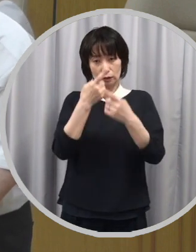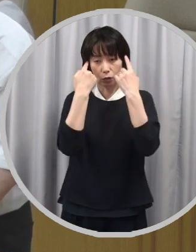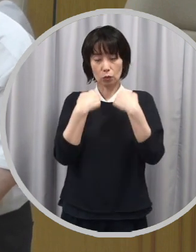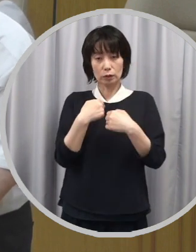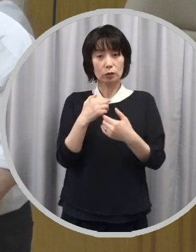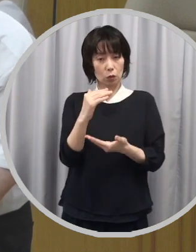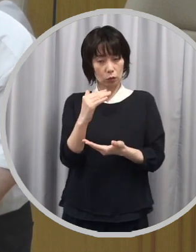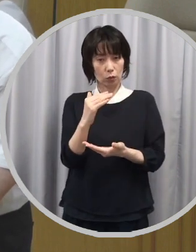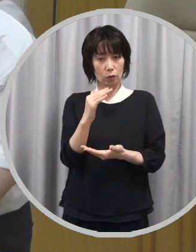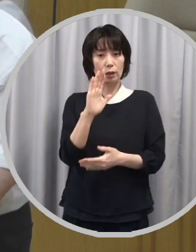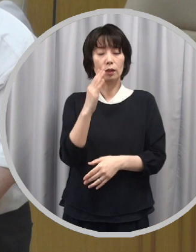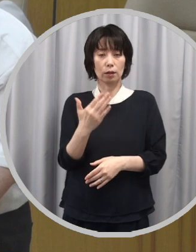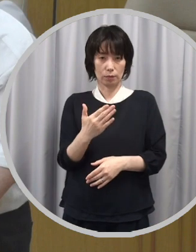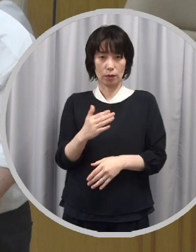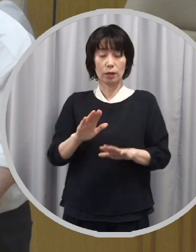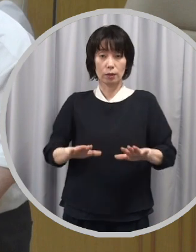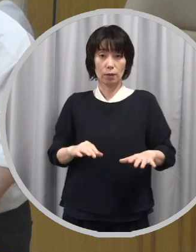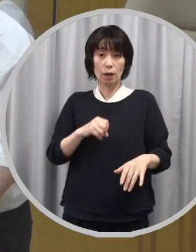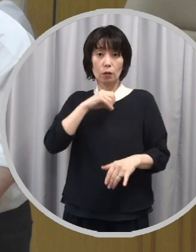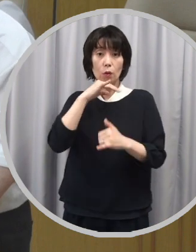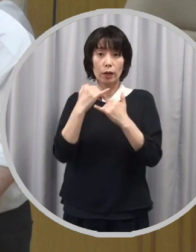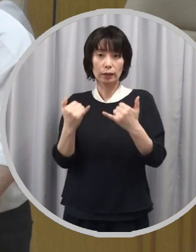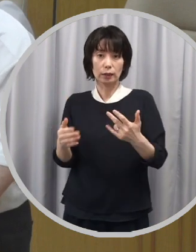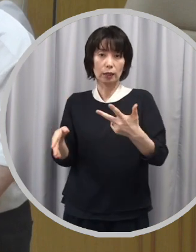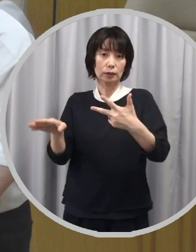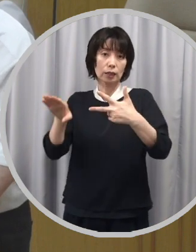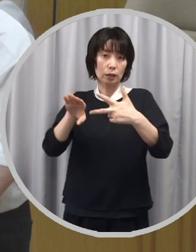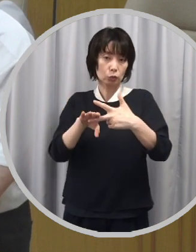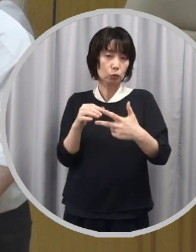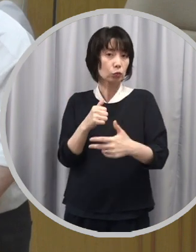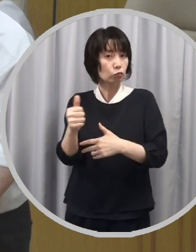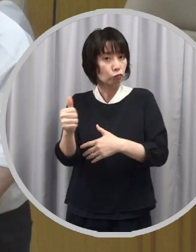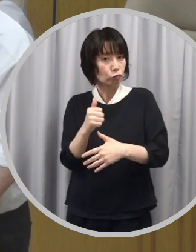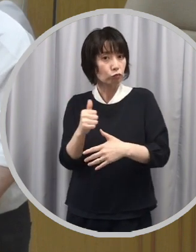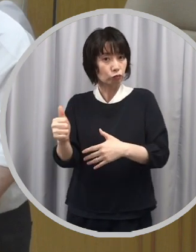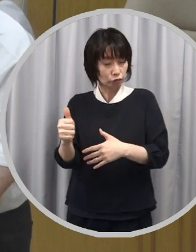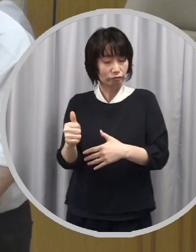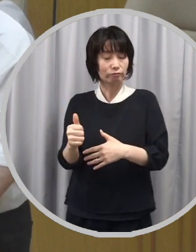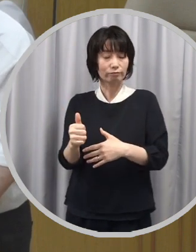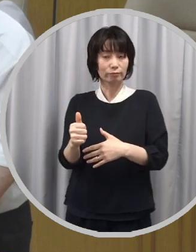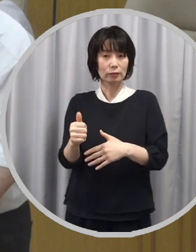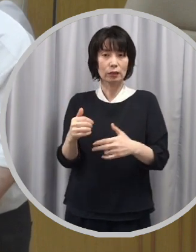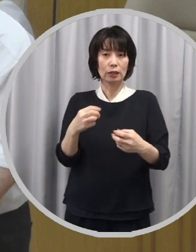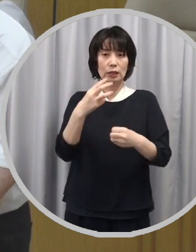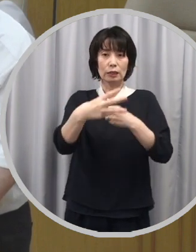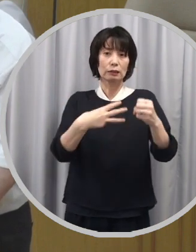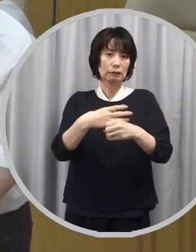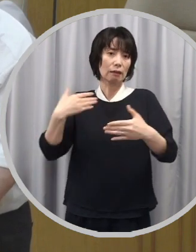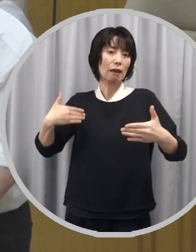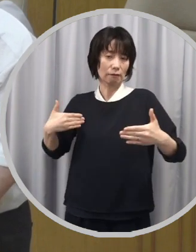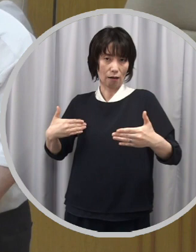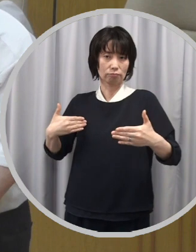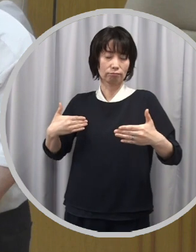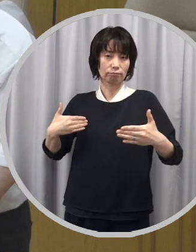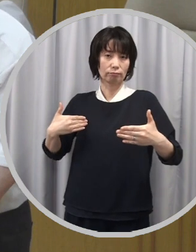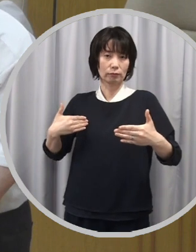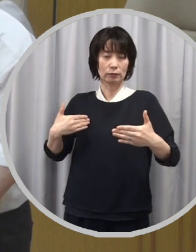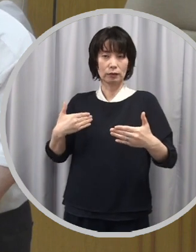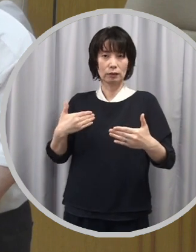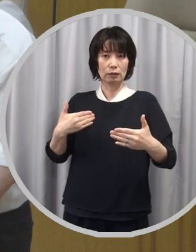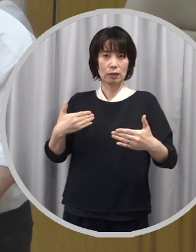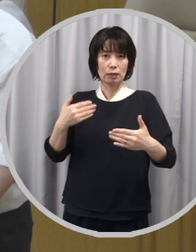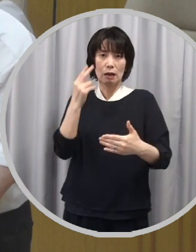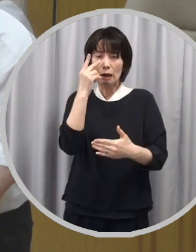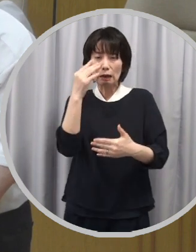が、今高齢施設に出入りさせていただいております。この3年間ガラス越